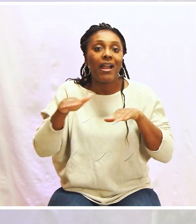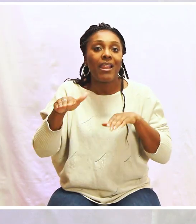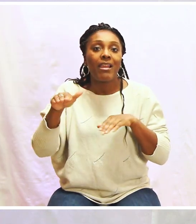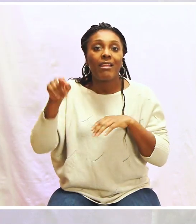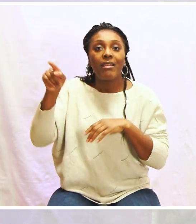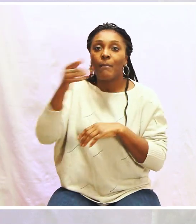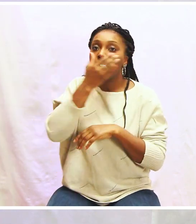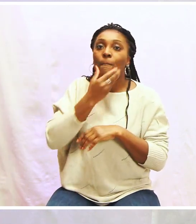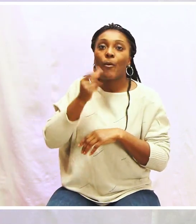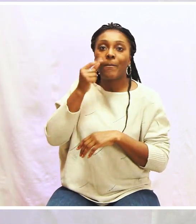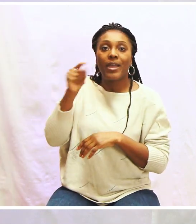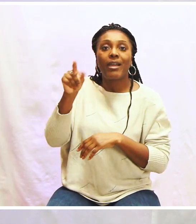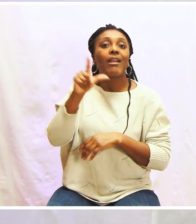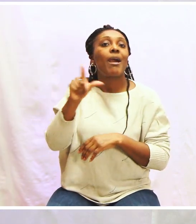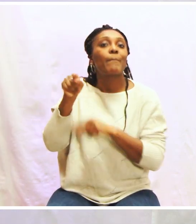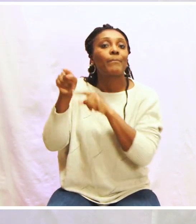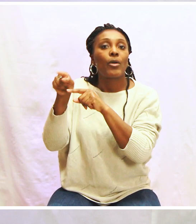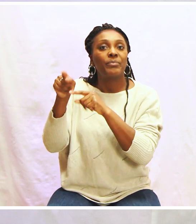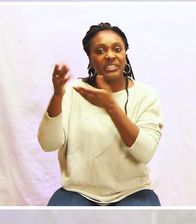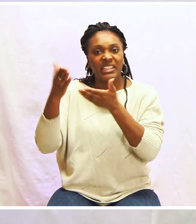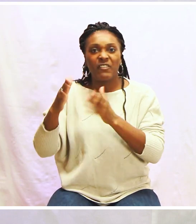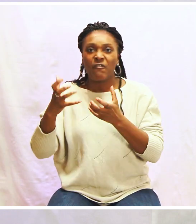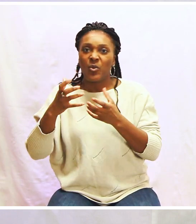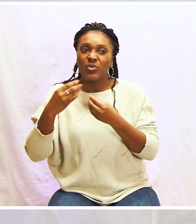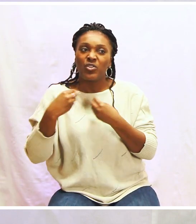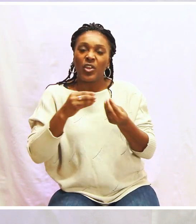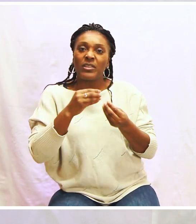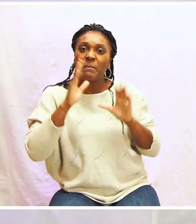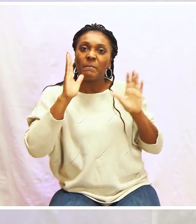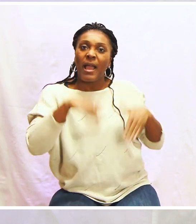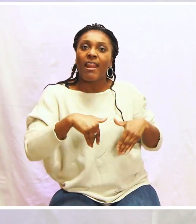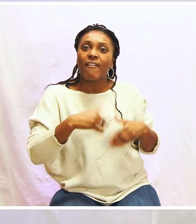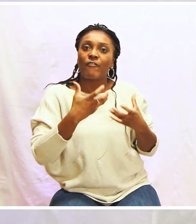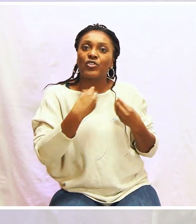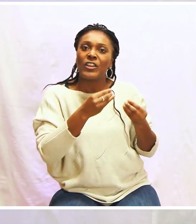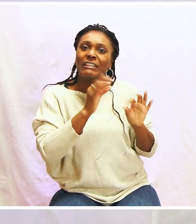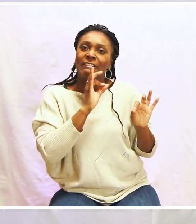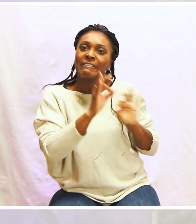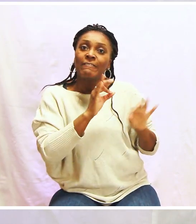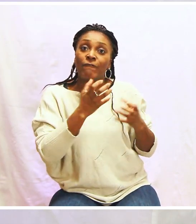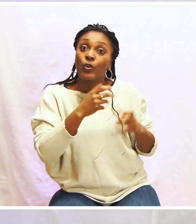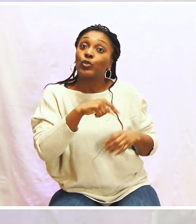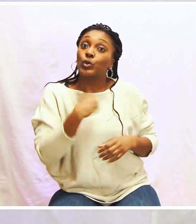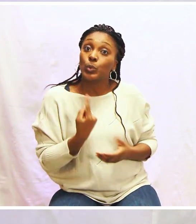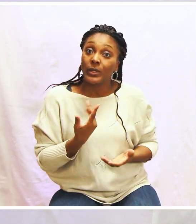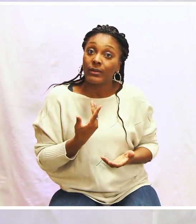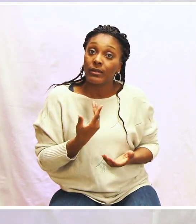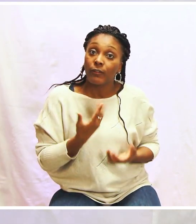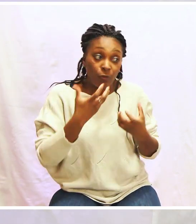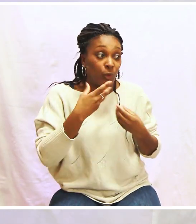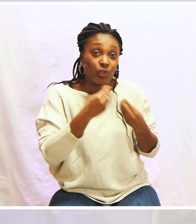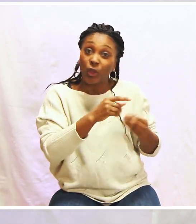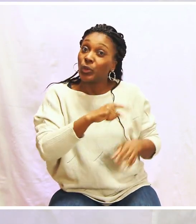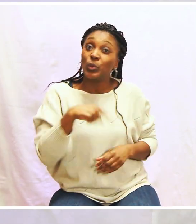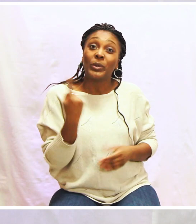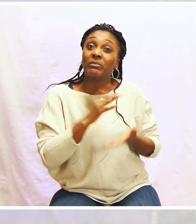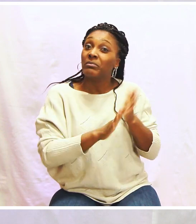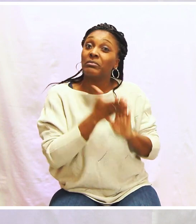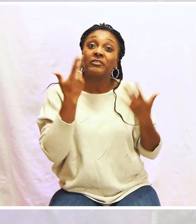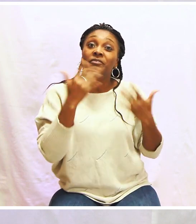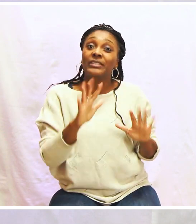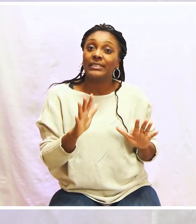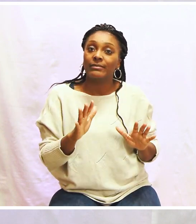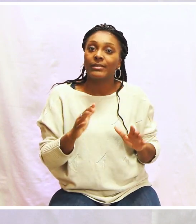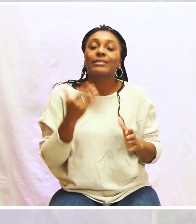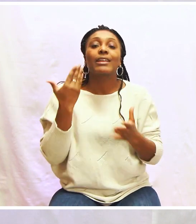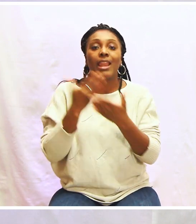comme décision de venir lui faire du mal et de le tuer cette fois-ci, de l'achever en fait. Et c'est là que Dieu va mettre sa